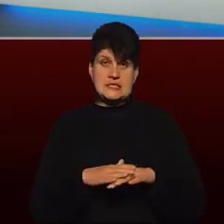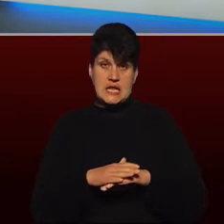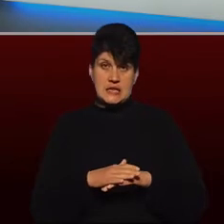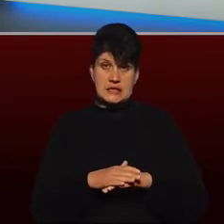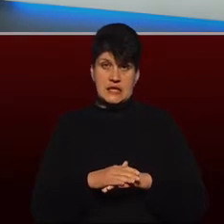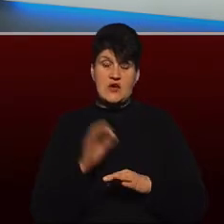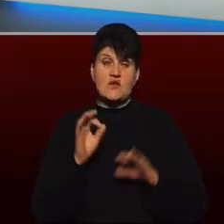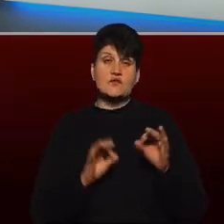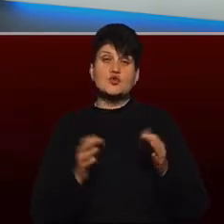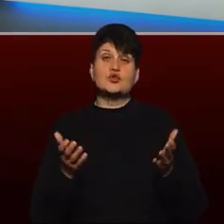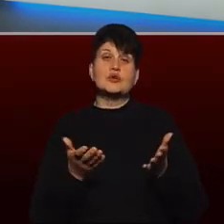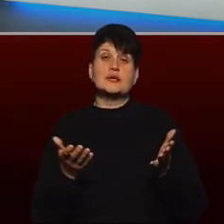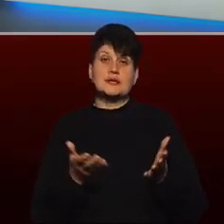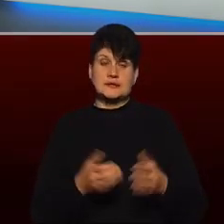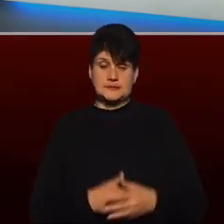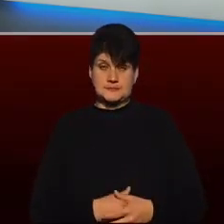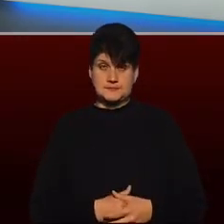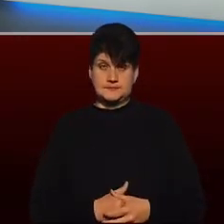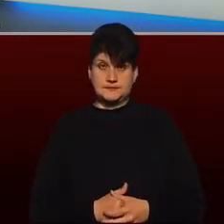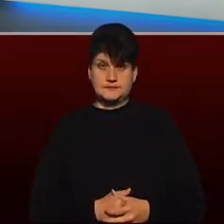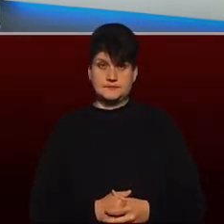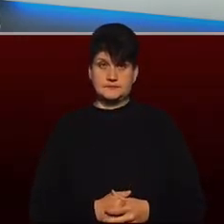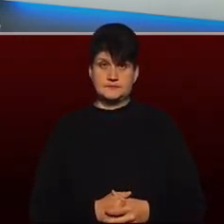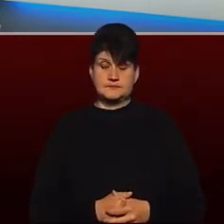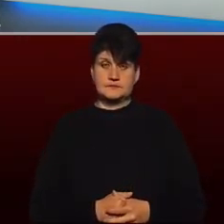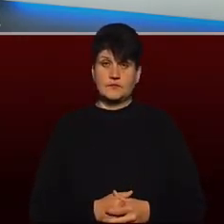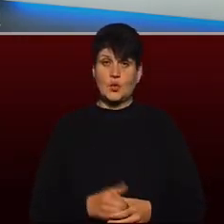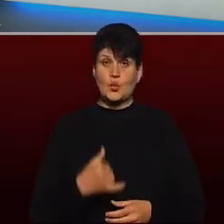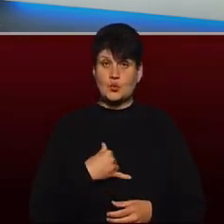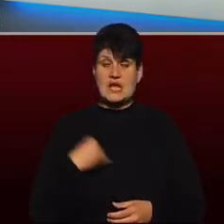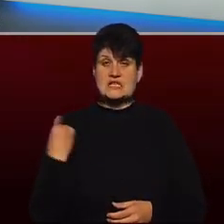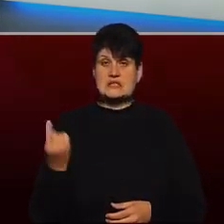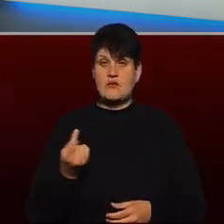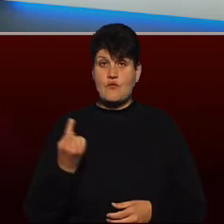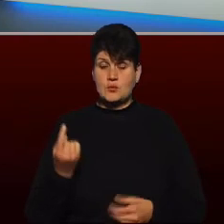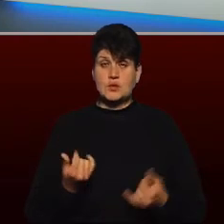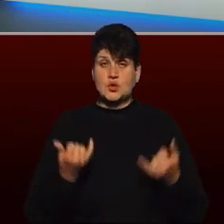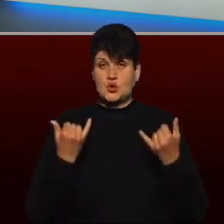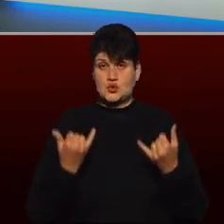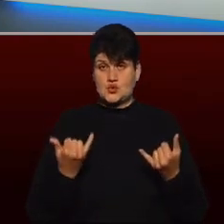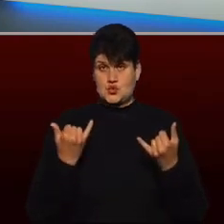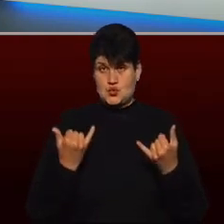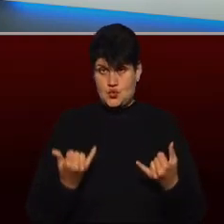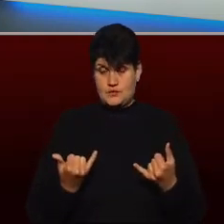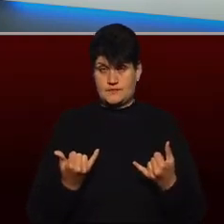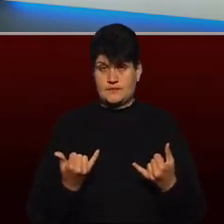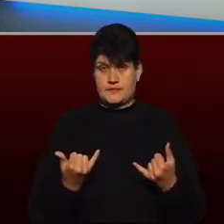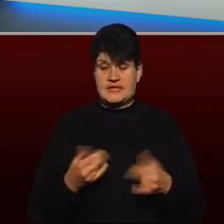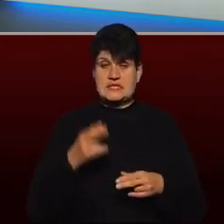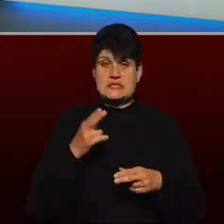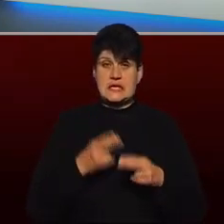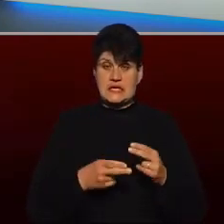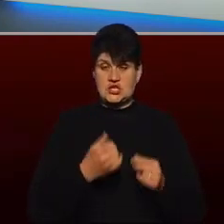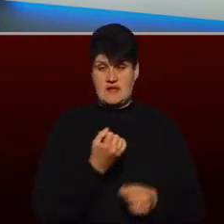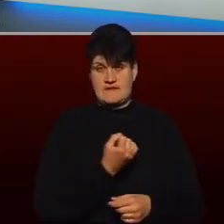відомо про ці випадки? У нас в області на сьогодні закінчена вакцинація,